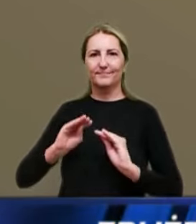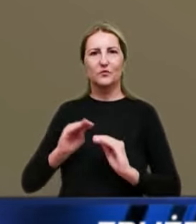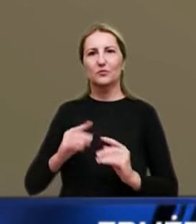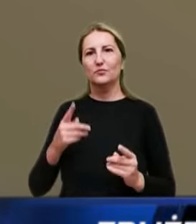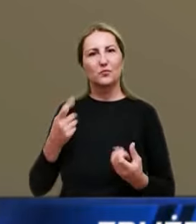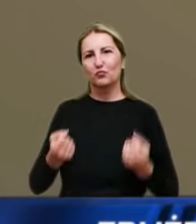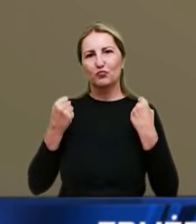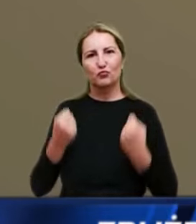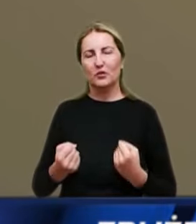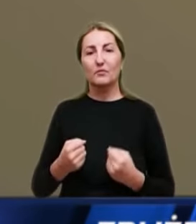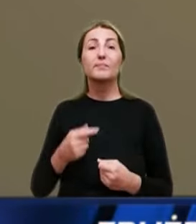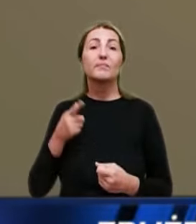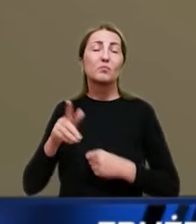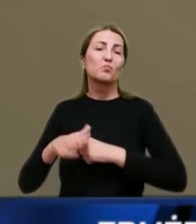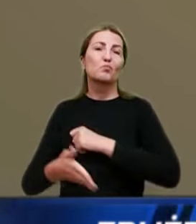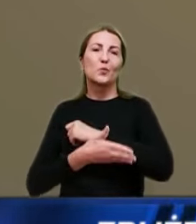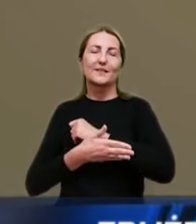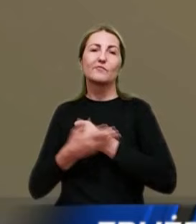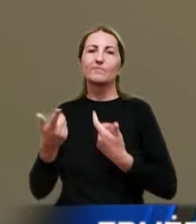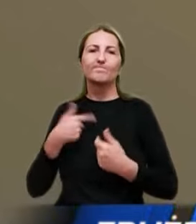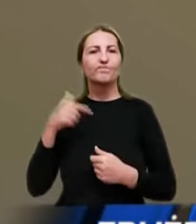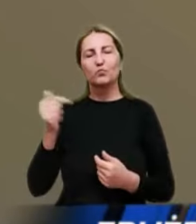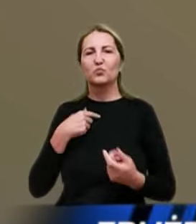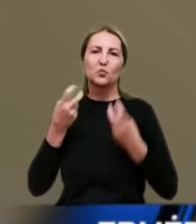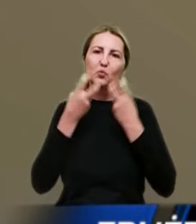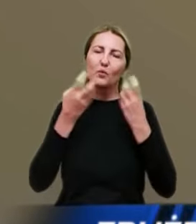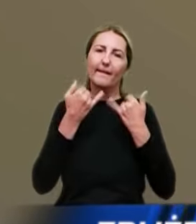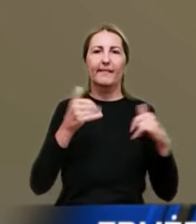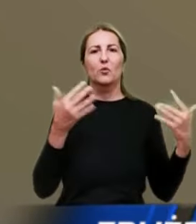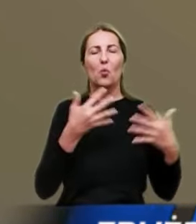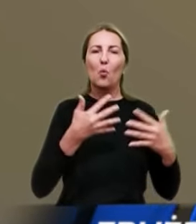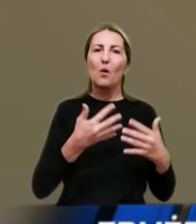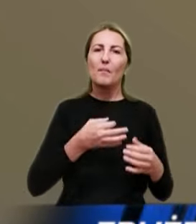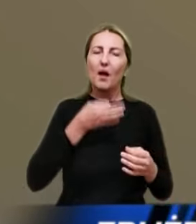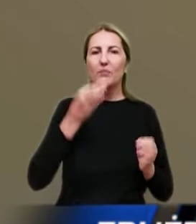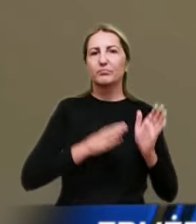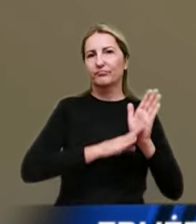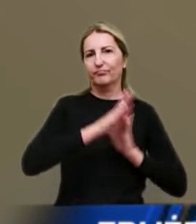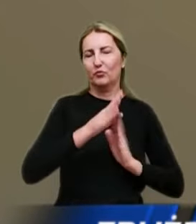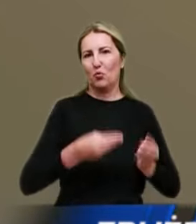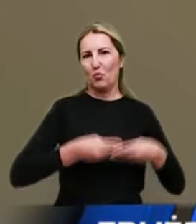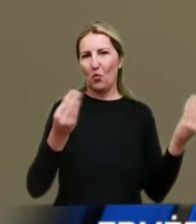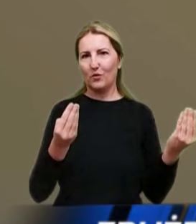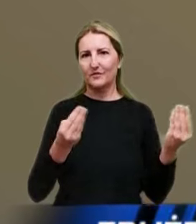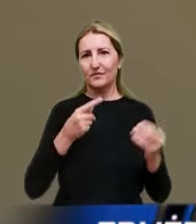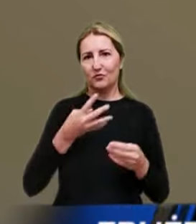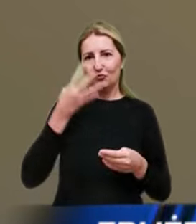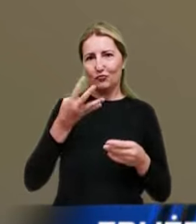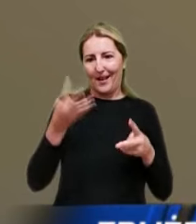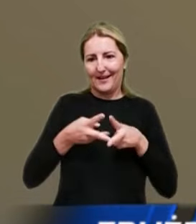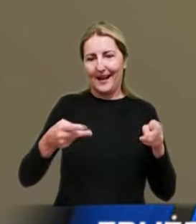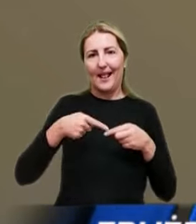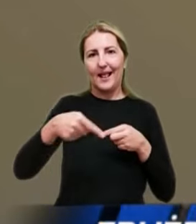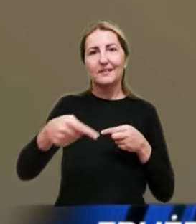nas zmusiła do tego, że musiałyśmy szukać jakiegoś klubu, w którym by mogła się dalej rozwijać na ten okres 4 lat. No i